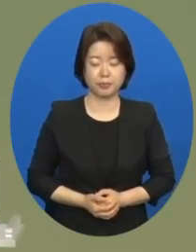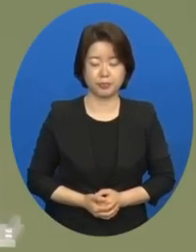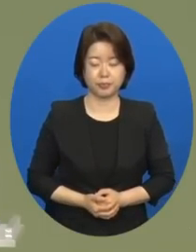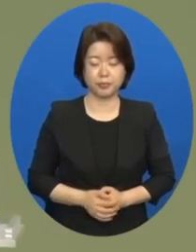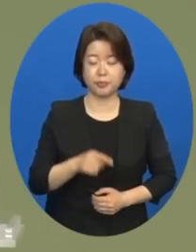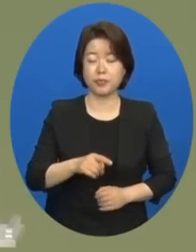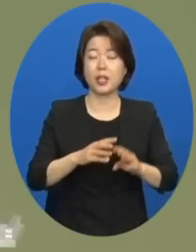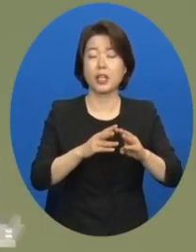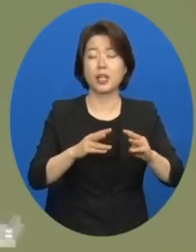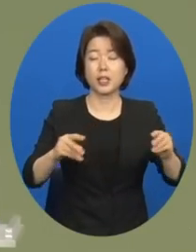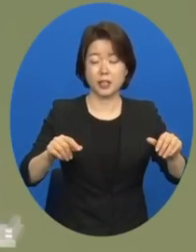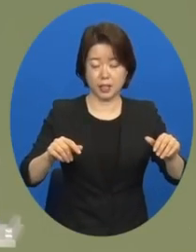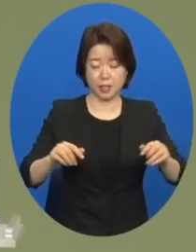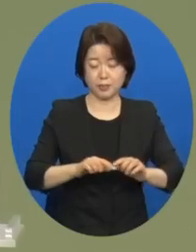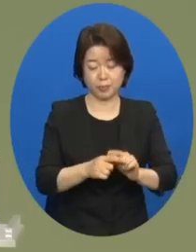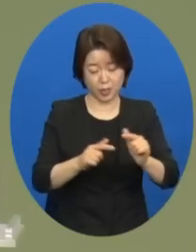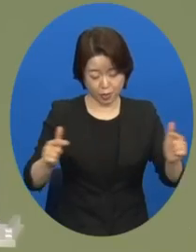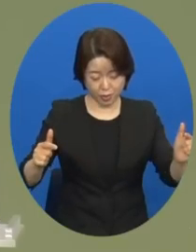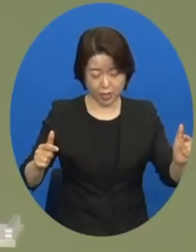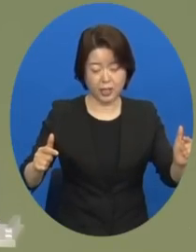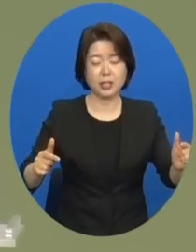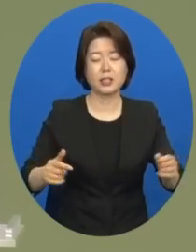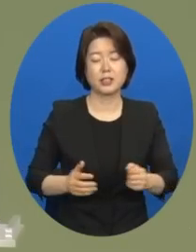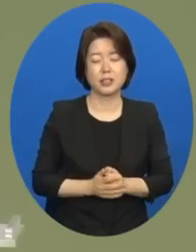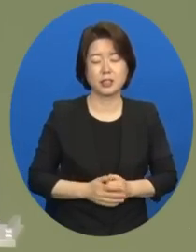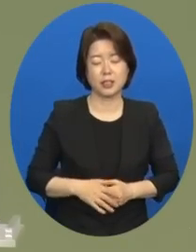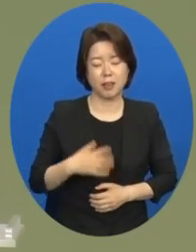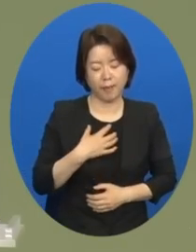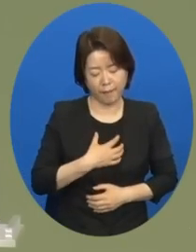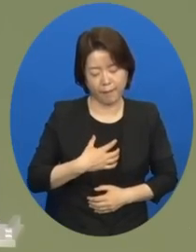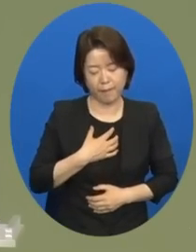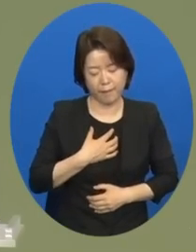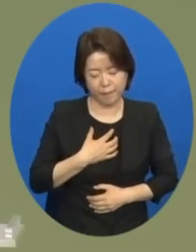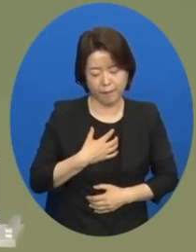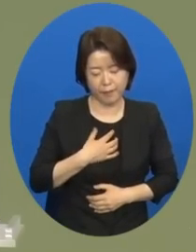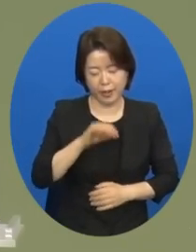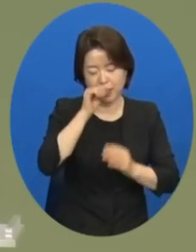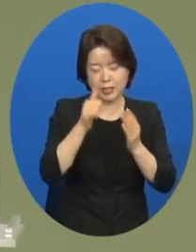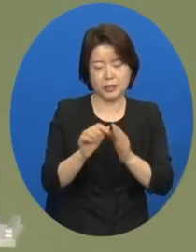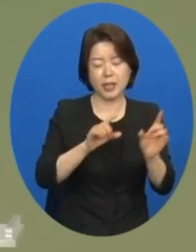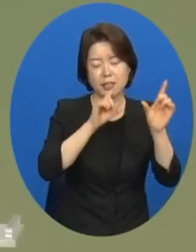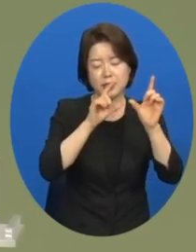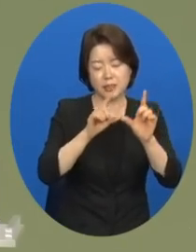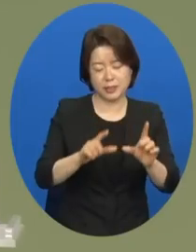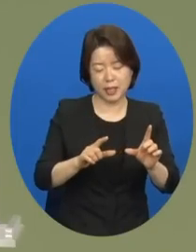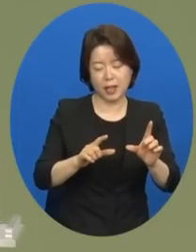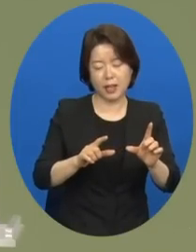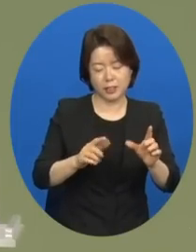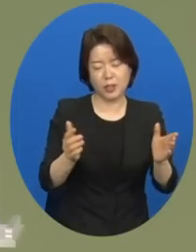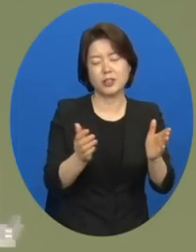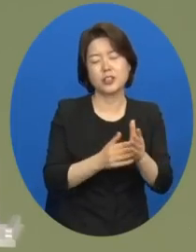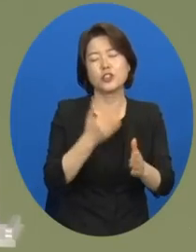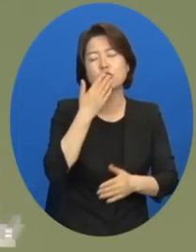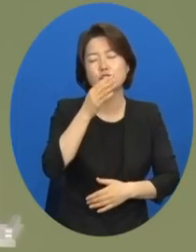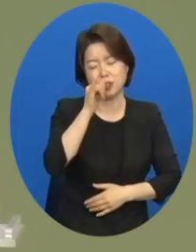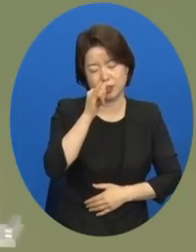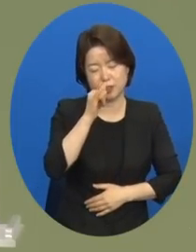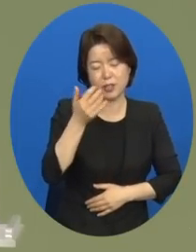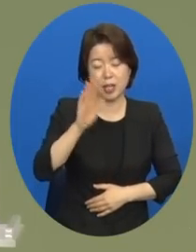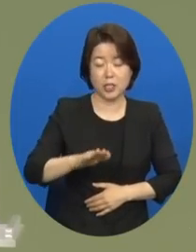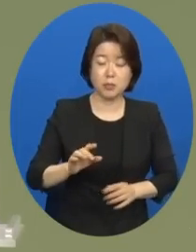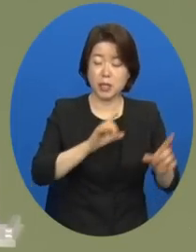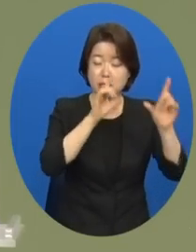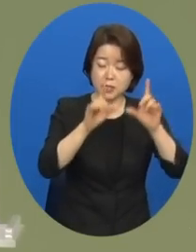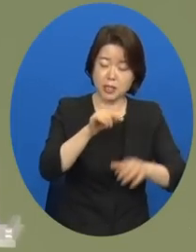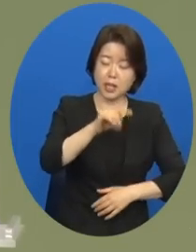이 땅에서 여러 가지로 제가 서러운 인생을 살다가 갈 뻔 했어요 그런데 살기만 해도 그것이 가장